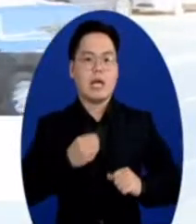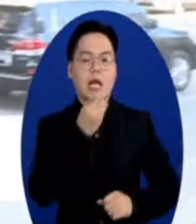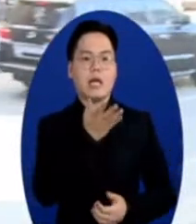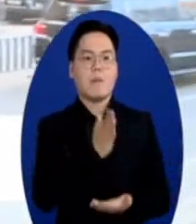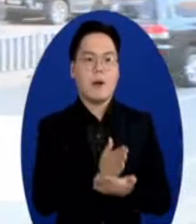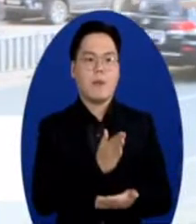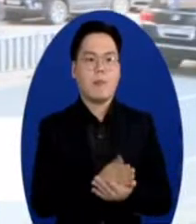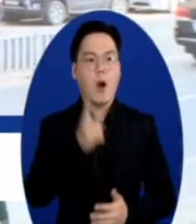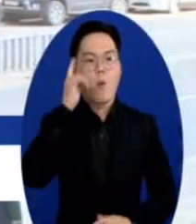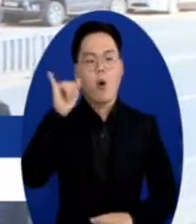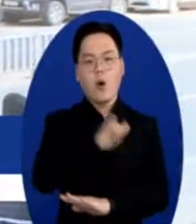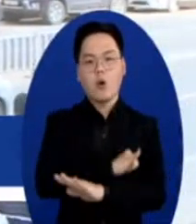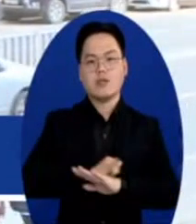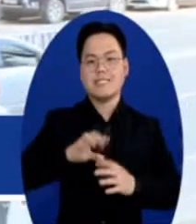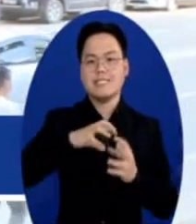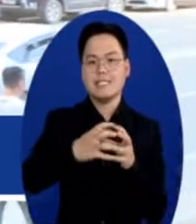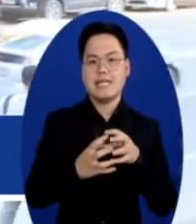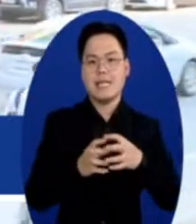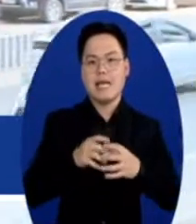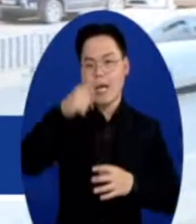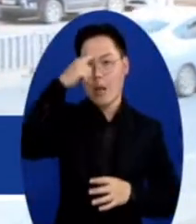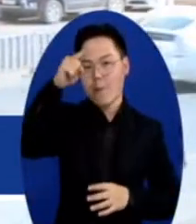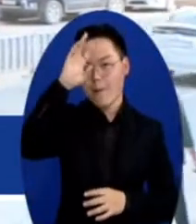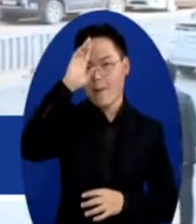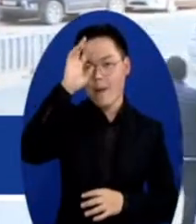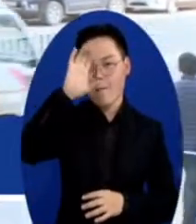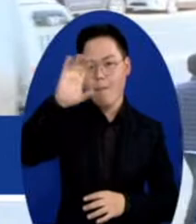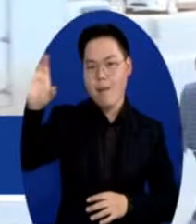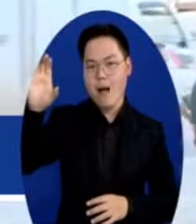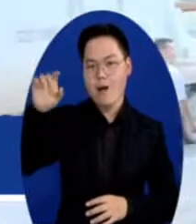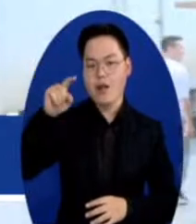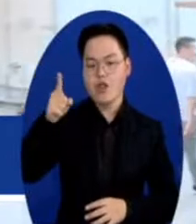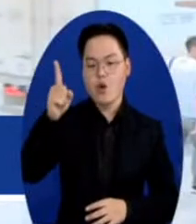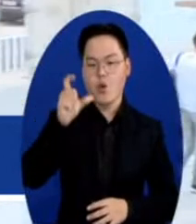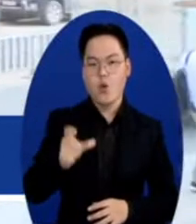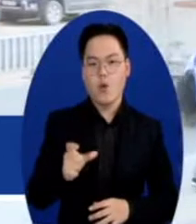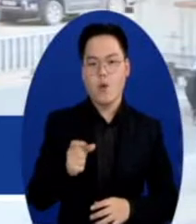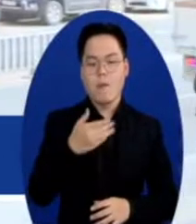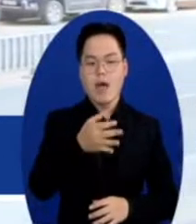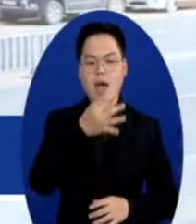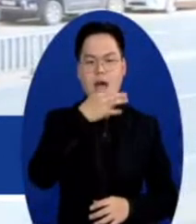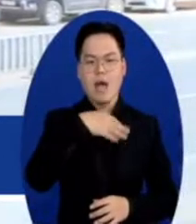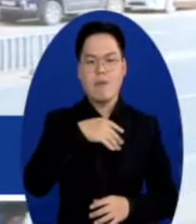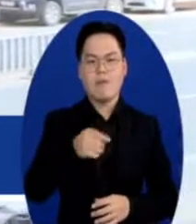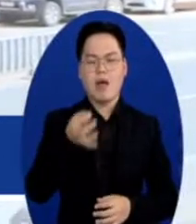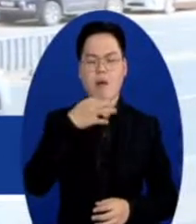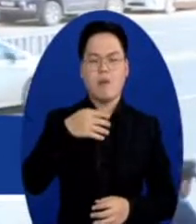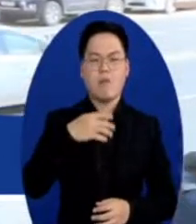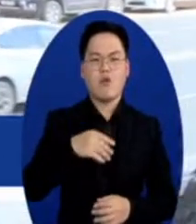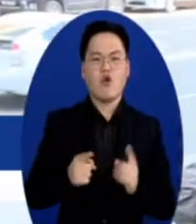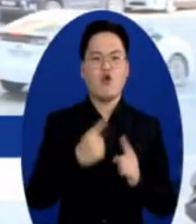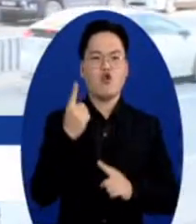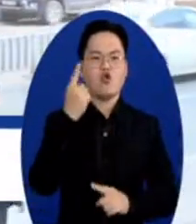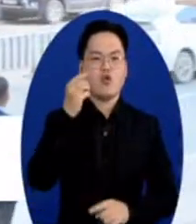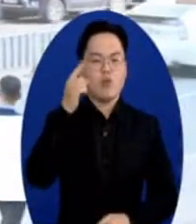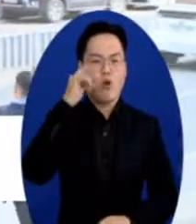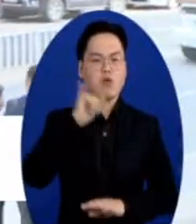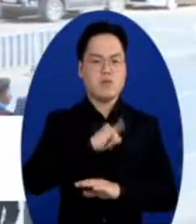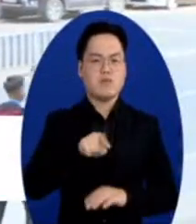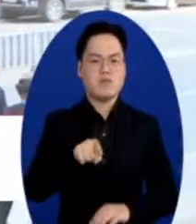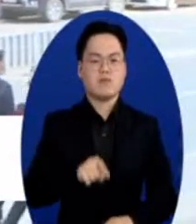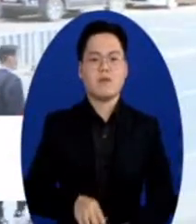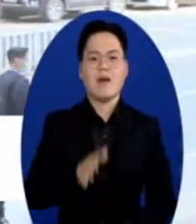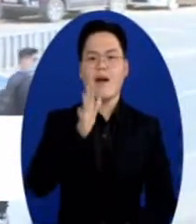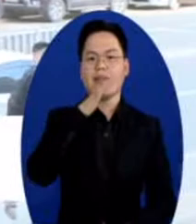байна. Гэхдээ манай улсыг дэлхийн эрүүл мэндийн байгууллагаас нэг хүн доногдох эмний хэмжээгээр хамгийн өндөр орнуудын нэг гэж тодорхойлсон байдаг. За,